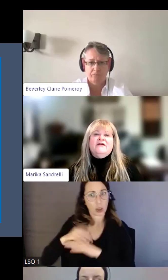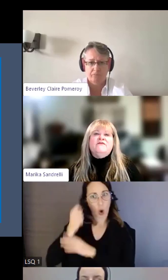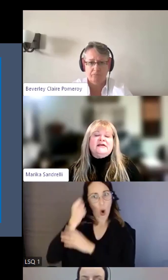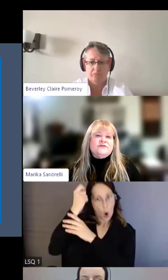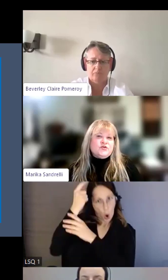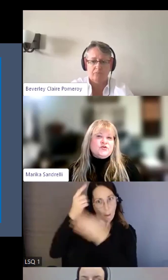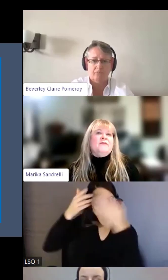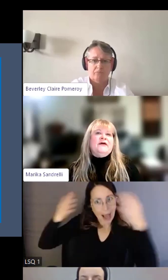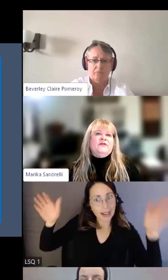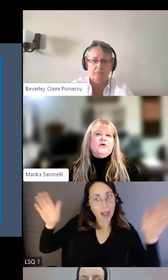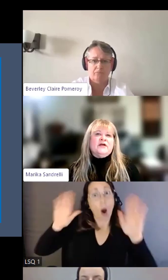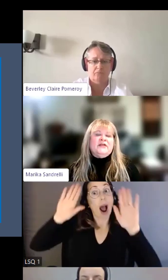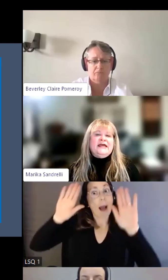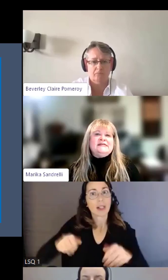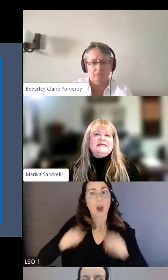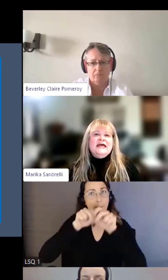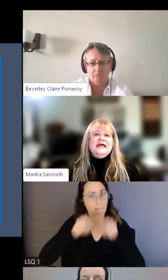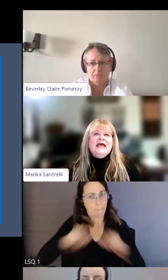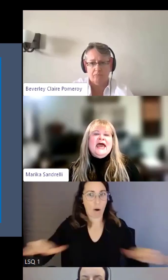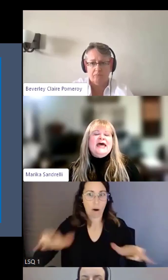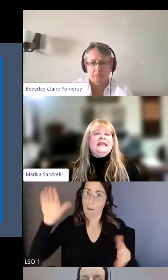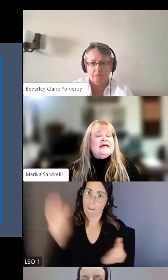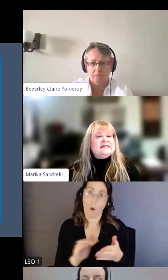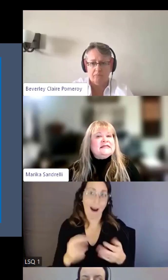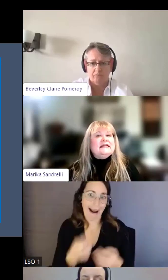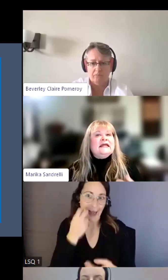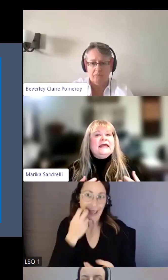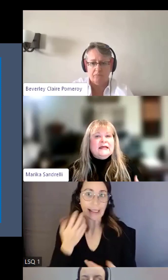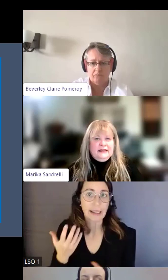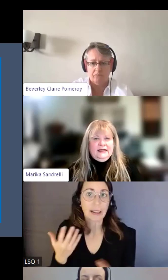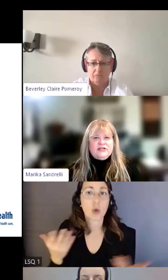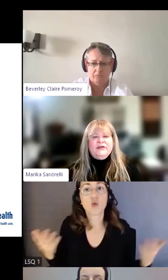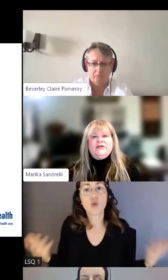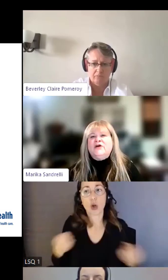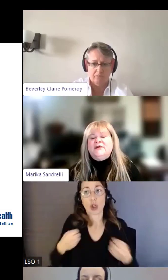du traumatisme sur le lieu de travail et